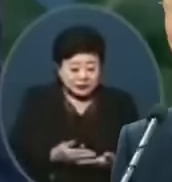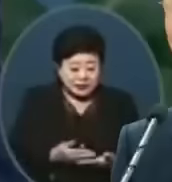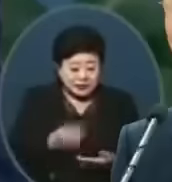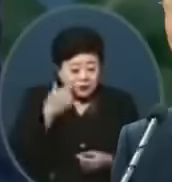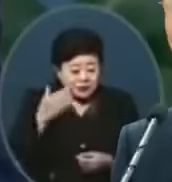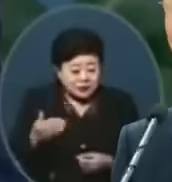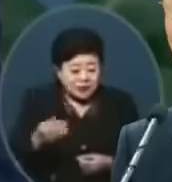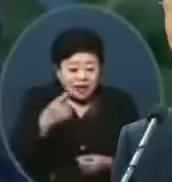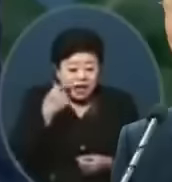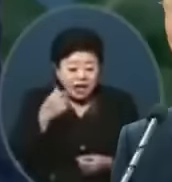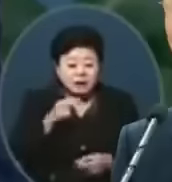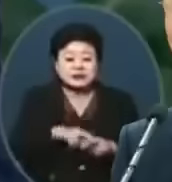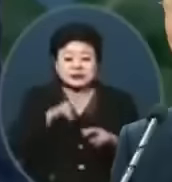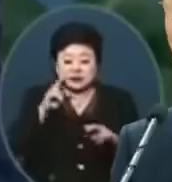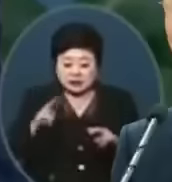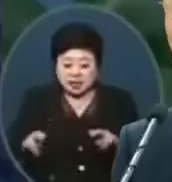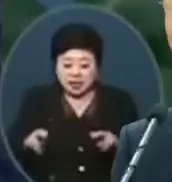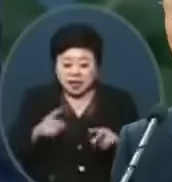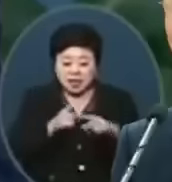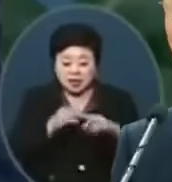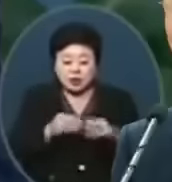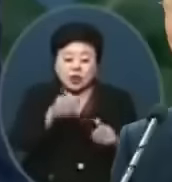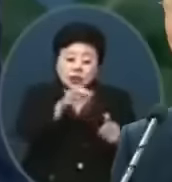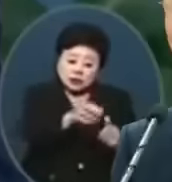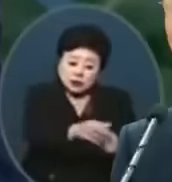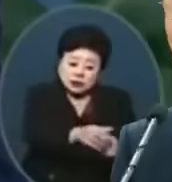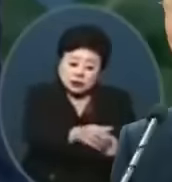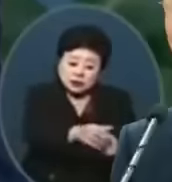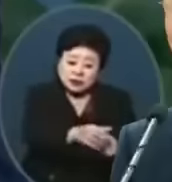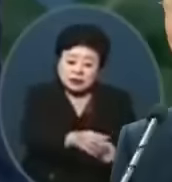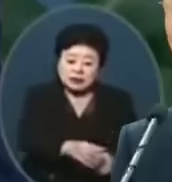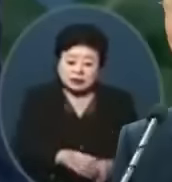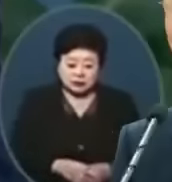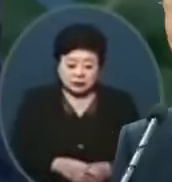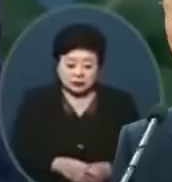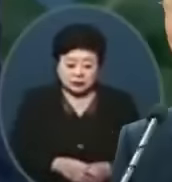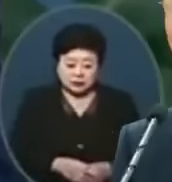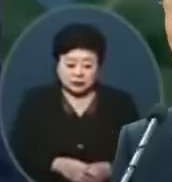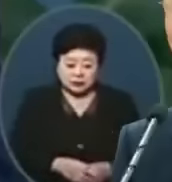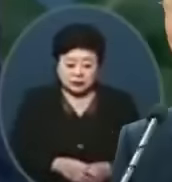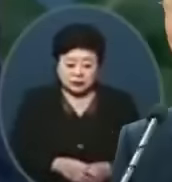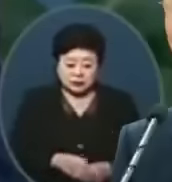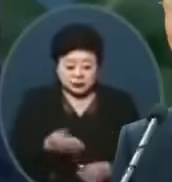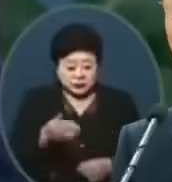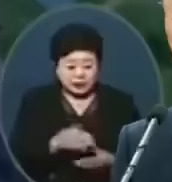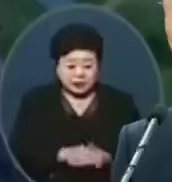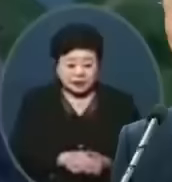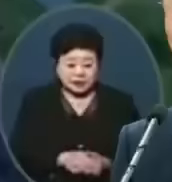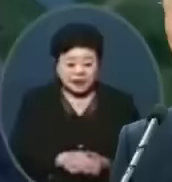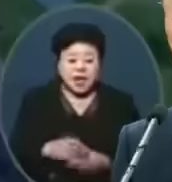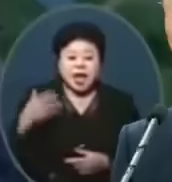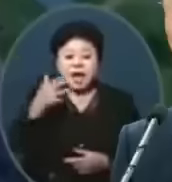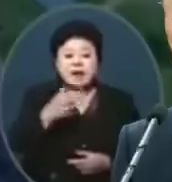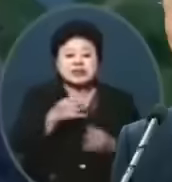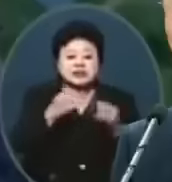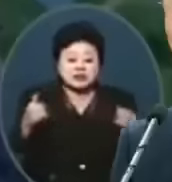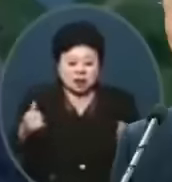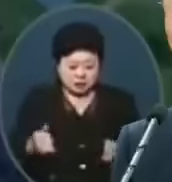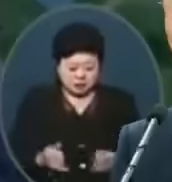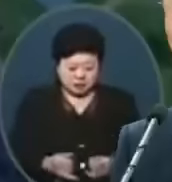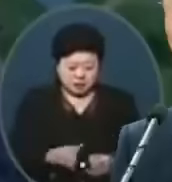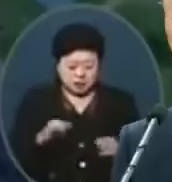나에게 은퇴해서 교회를 넘겨주었는데, 어떤 교회냐, 8,000명 나오는